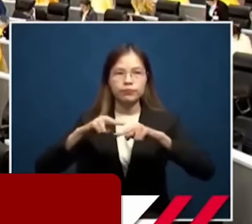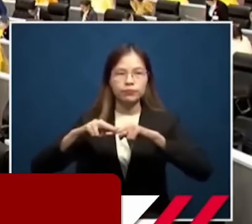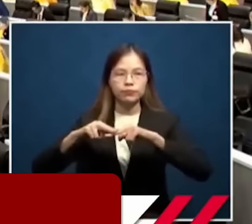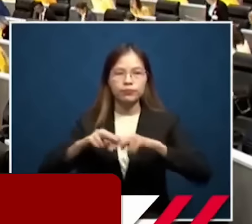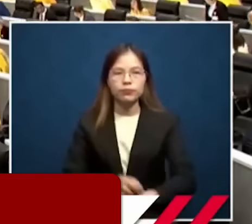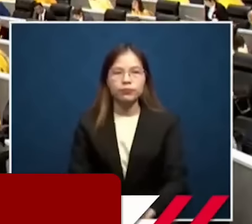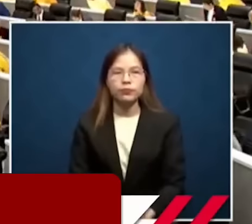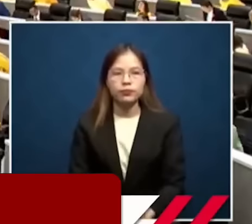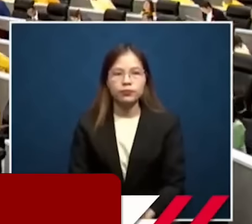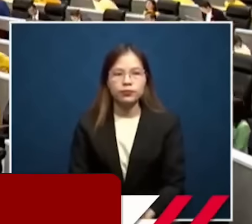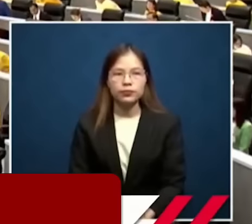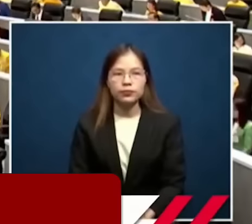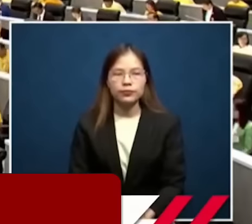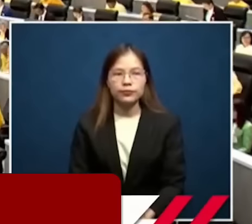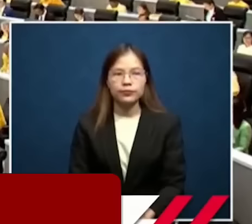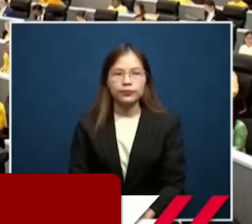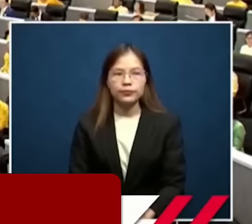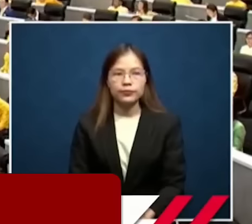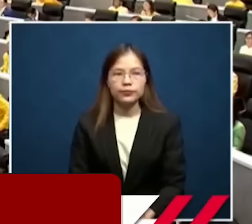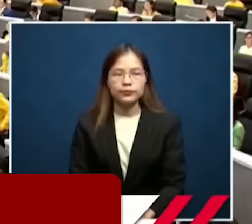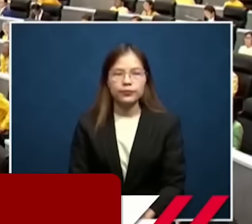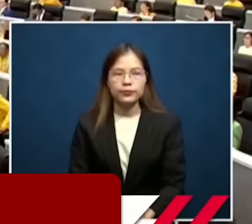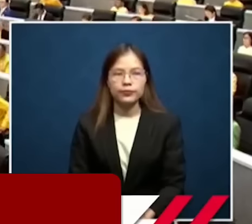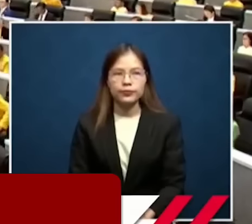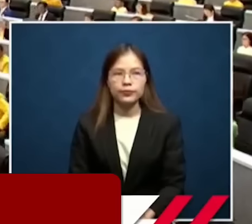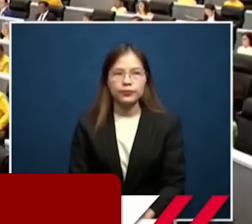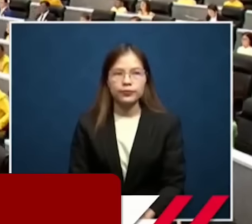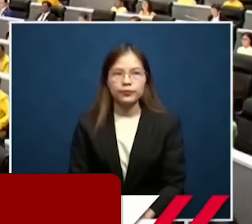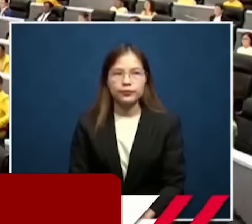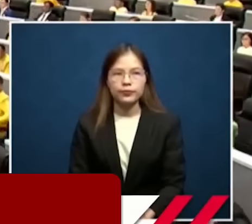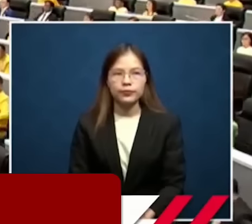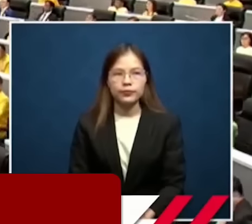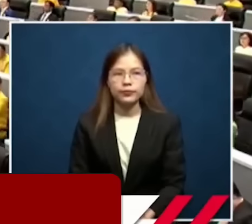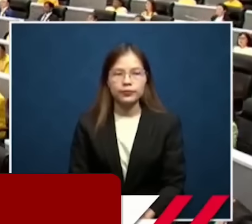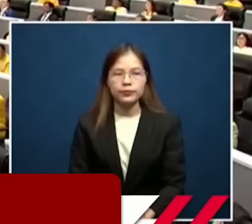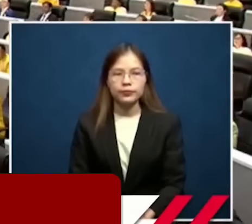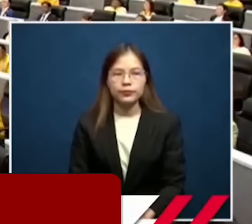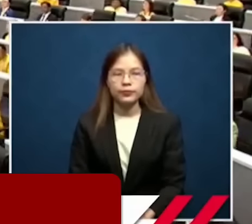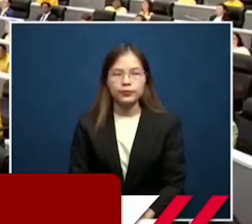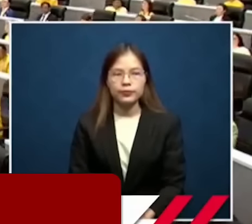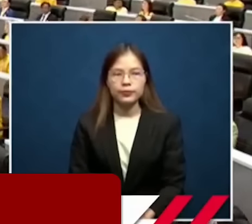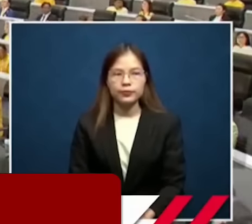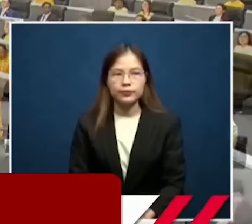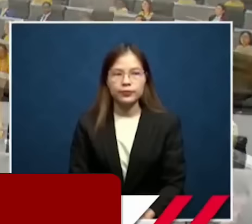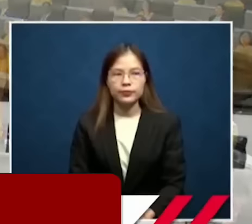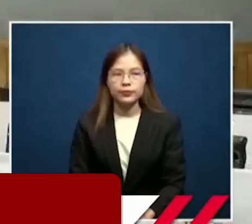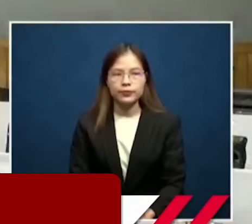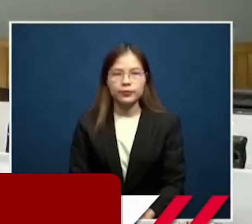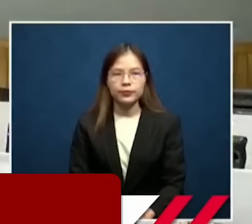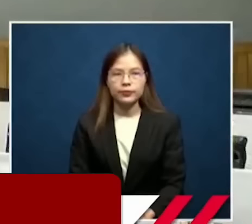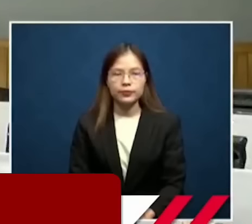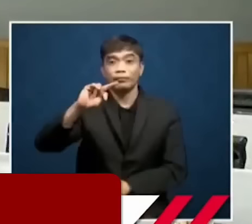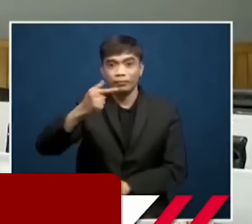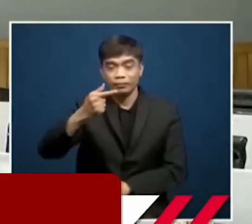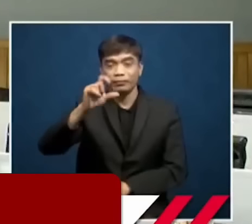ย ์นะครับและที่สำคัญนะคุณเก่งผมจะบอกว่าพอวันนี้ผลมันออกมาแบบนี้นะครับแน่นอน